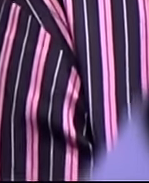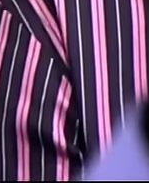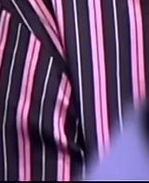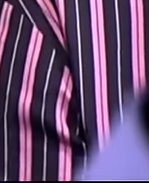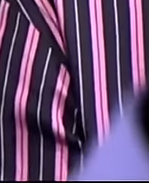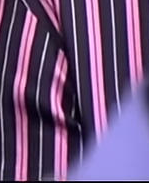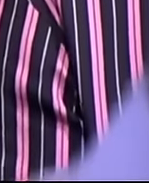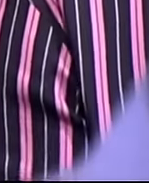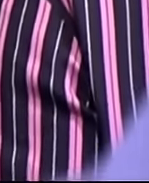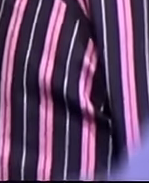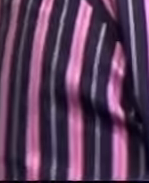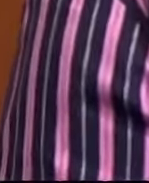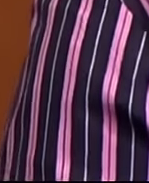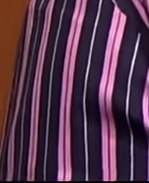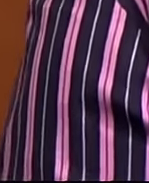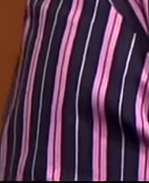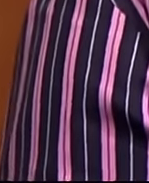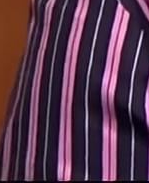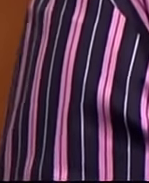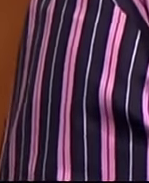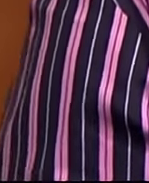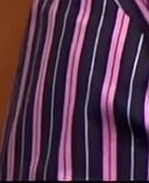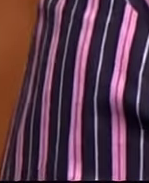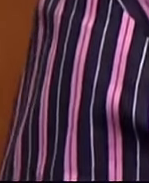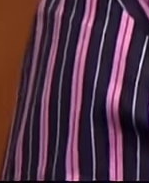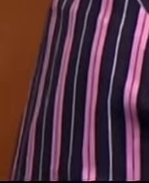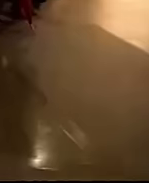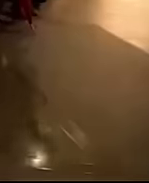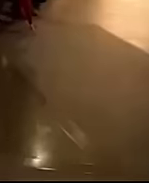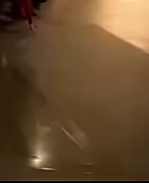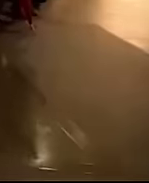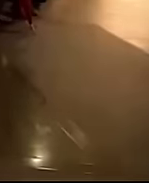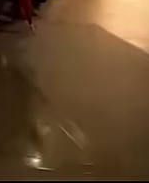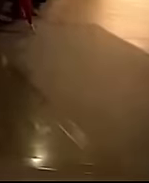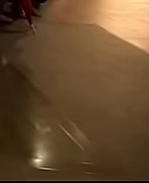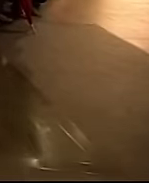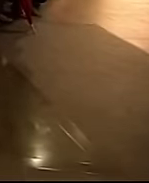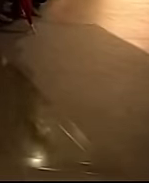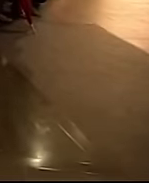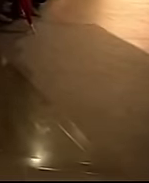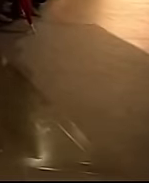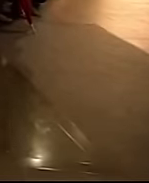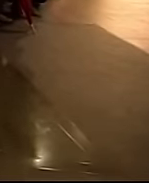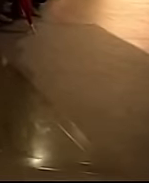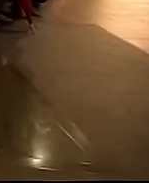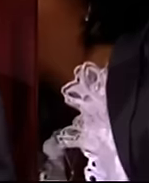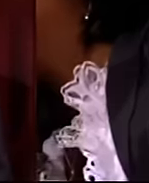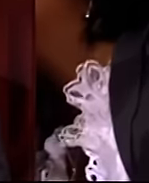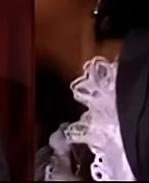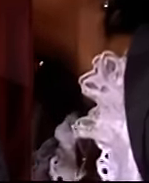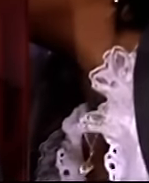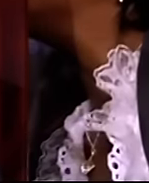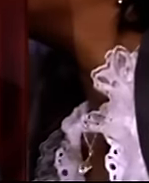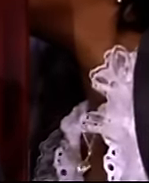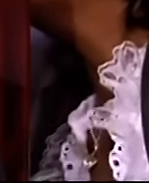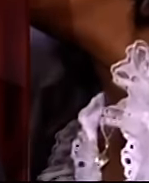ne sont plus membres enfin pas falloir donc se prononce ici un mois mais on peut pasier que que ce sera juste formel mais en tout cas